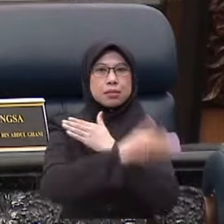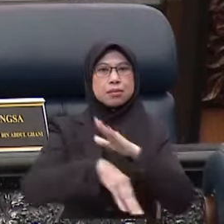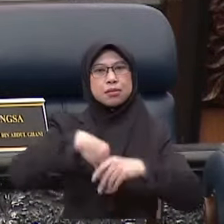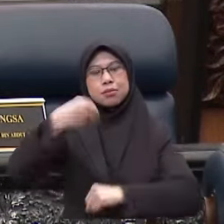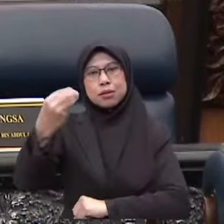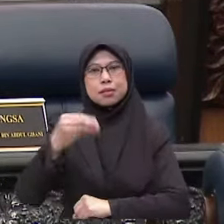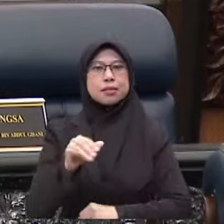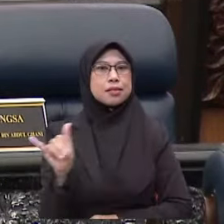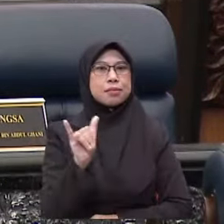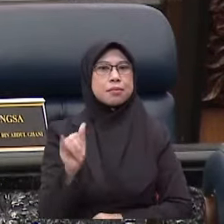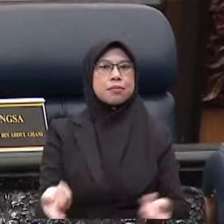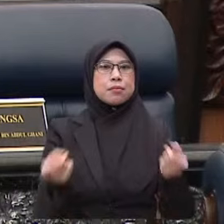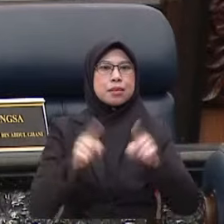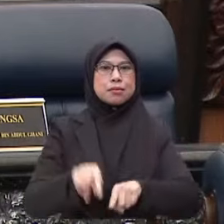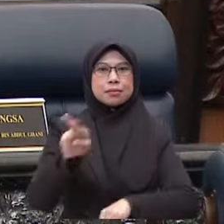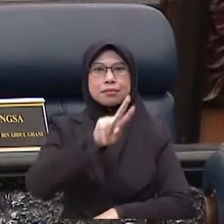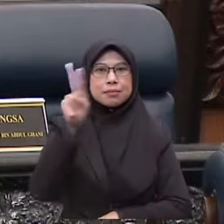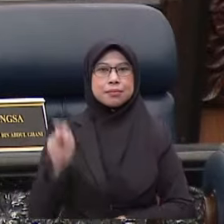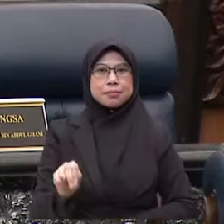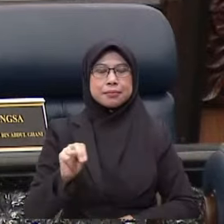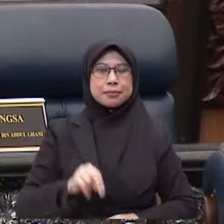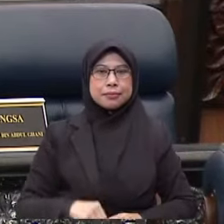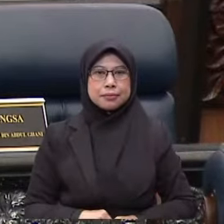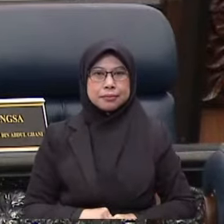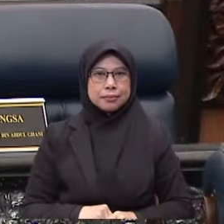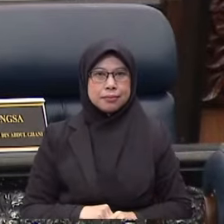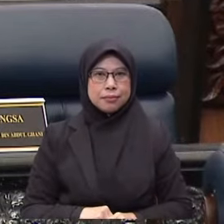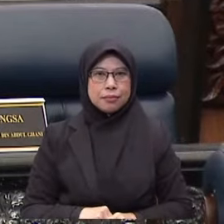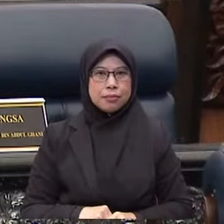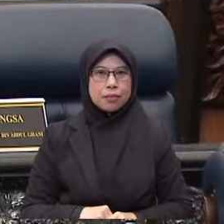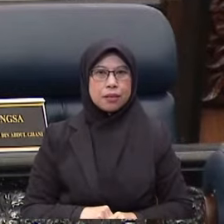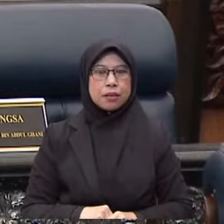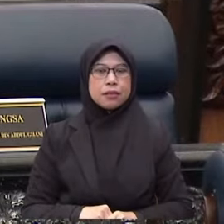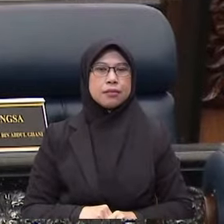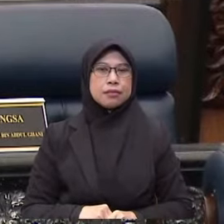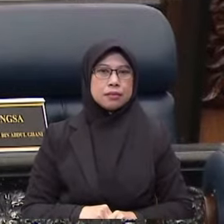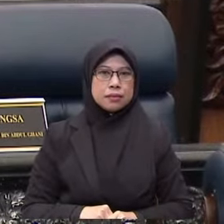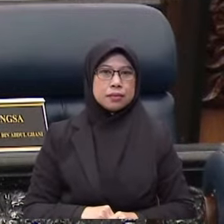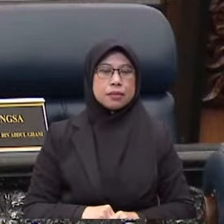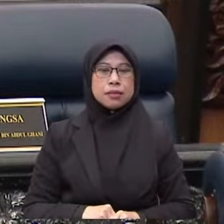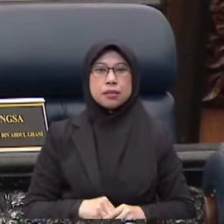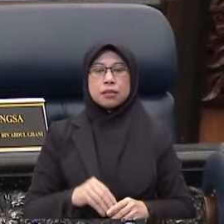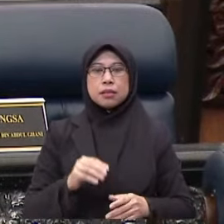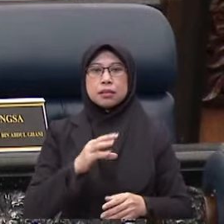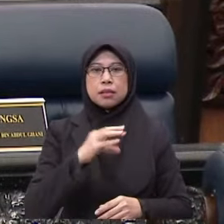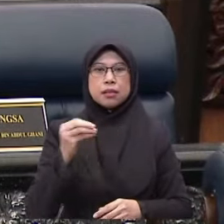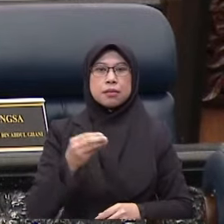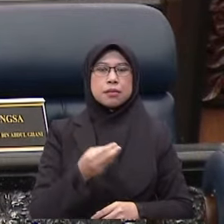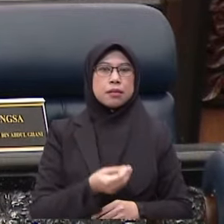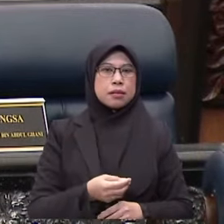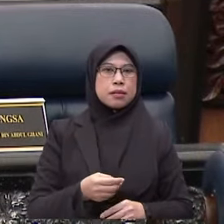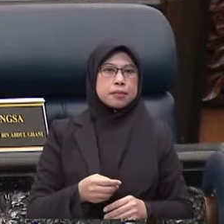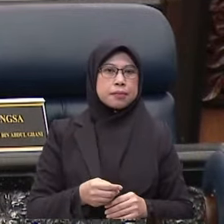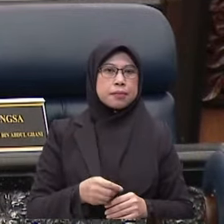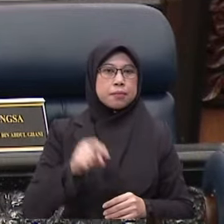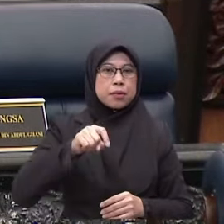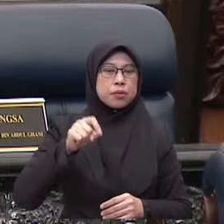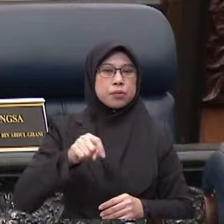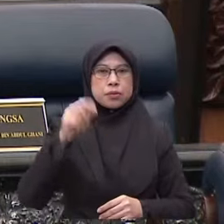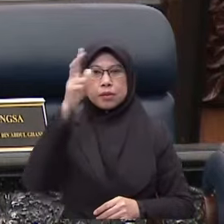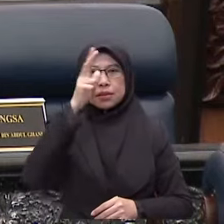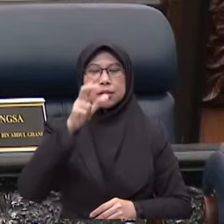seperti manana yang berlaku di Vietnam perkara luar jangka dan luar daripada kawalan kita ini seperti memerlukan kerajaan